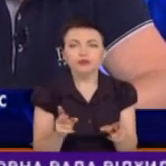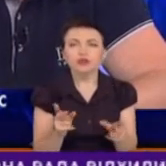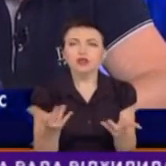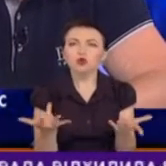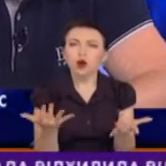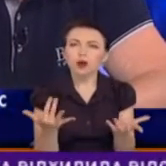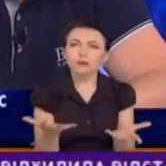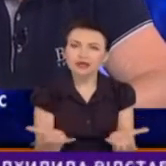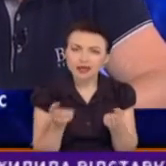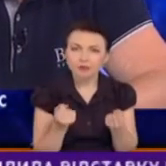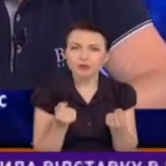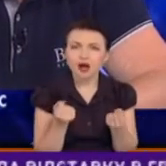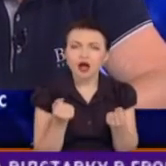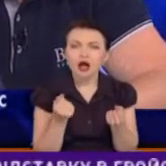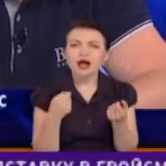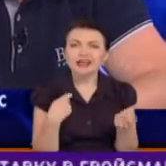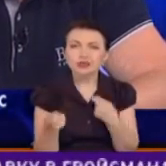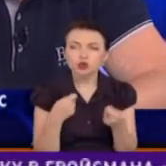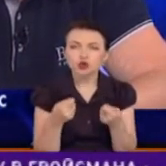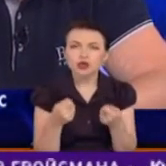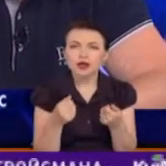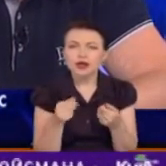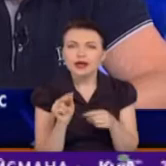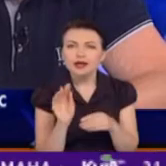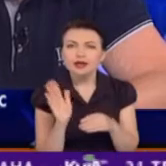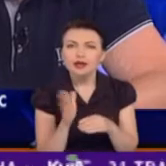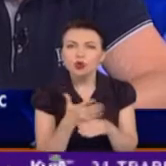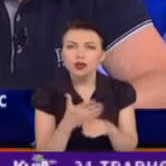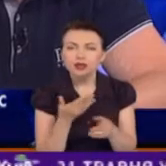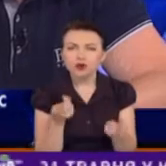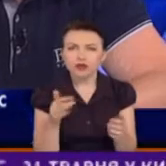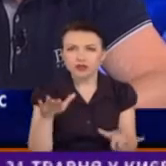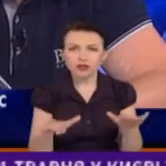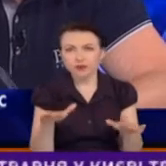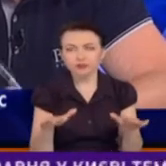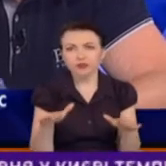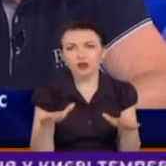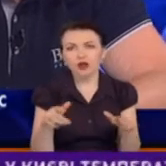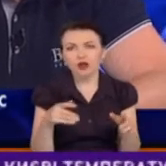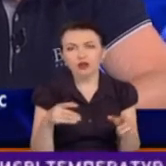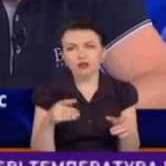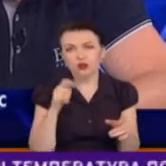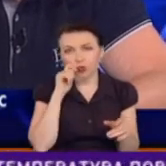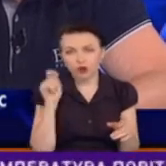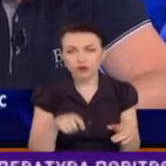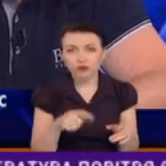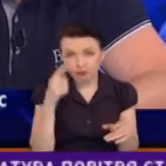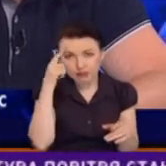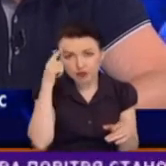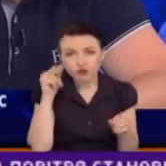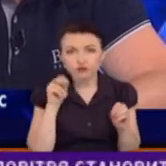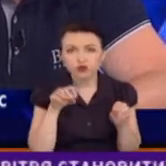приемлемо вообще рыночное регулирование энергетики на Украине, вот для Алексея. Значит, вы понимаете, в чем дело,